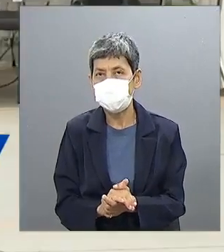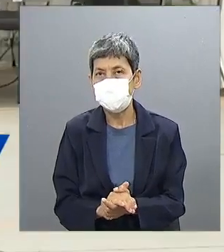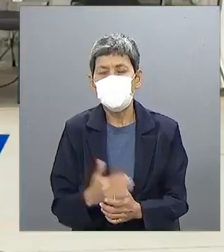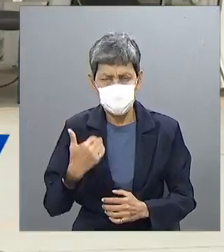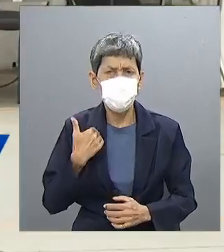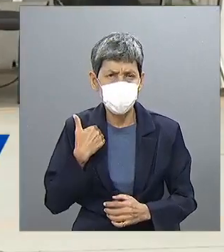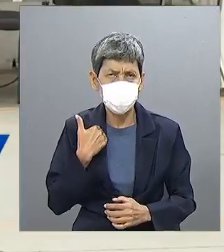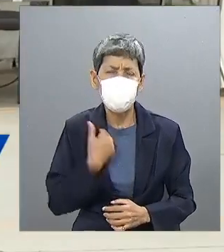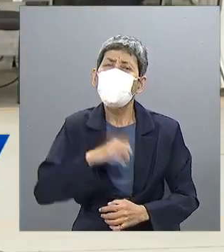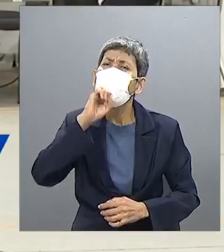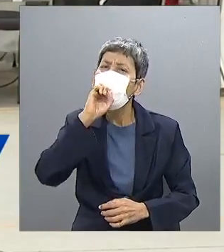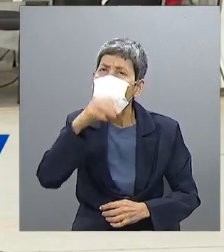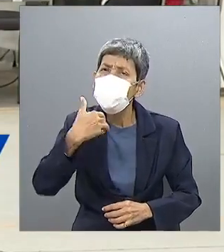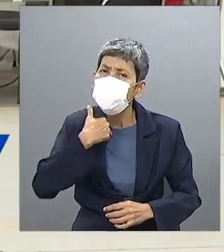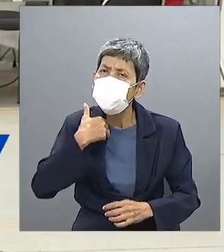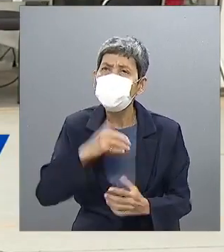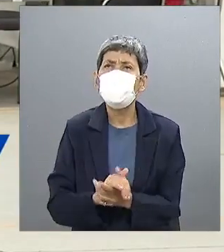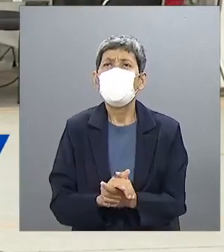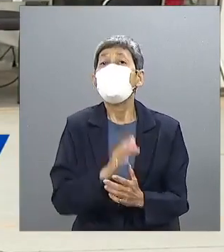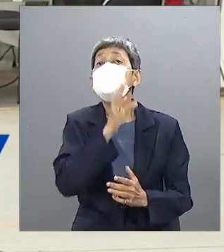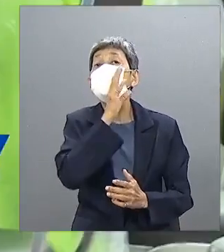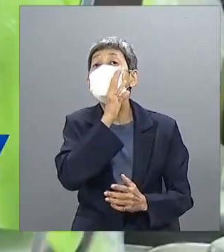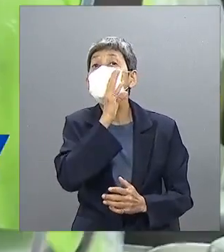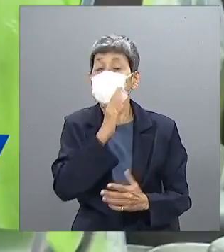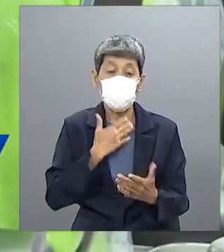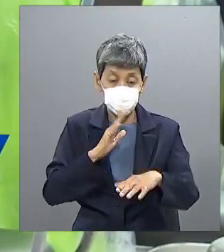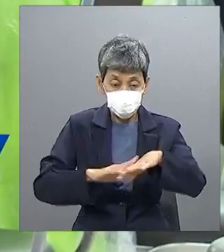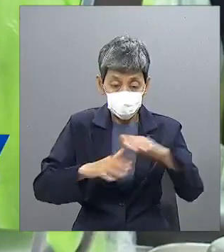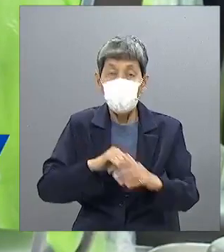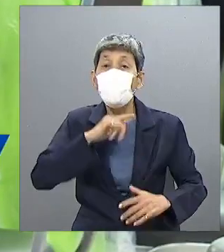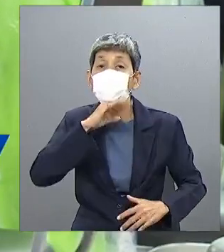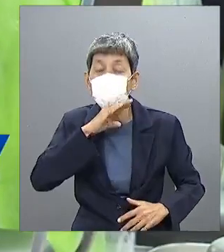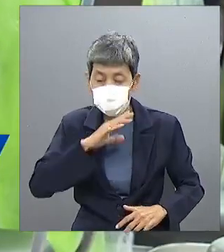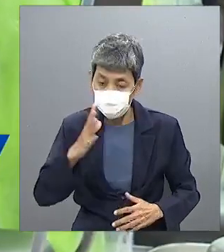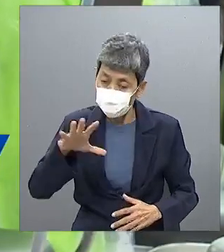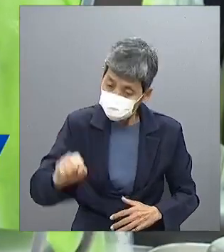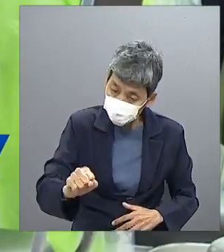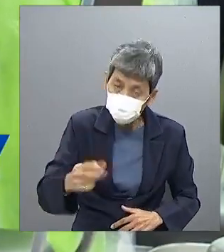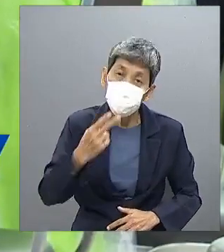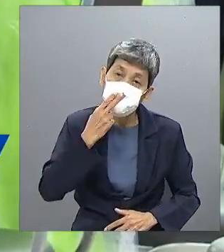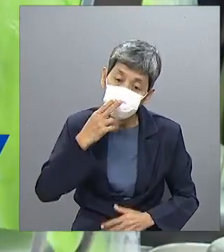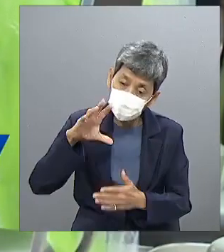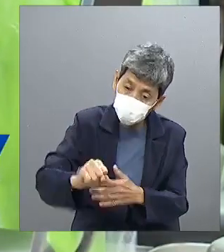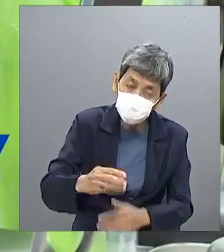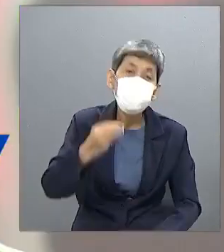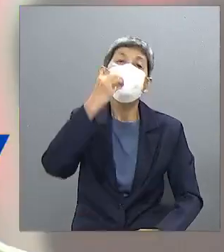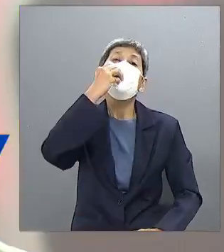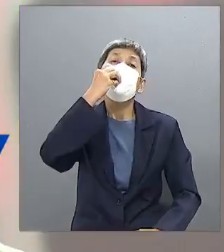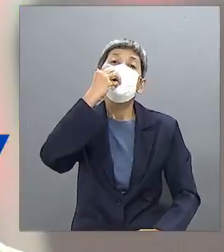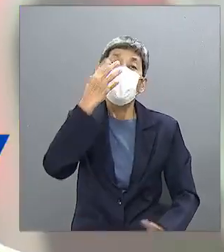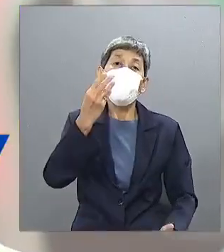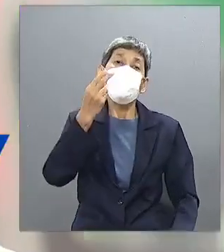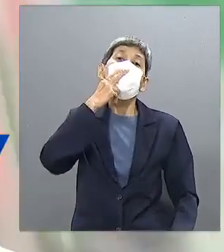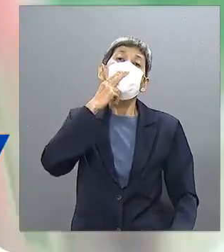กล่าวแล้วตอนต้นล่ะครับว่าถ้าสมมติมือว่าไม่สายเราไปจับบุหรี่นะครับหรือไม่จับพวกริตะพันธุเนี่ยแล้วมาอยู่ใกล้ๆน่ารักเนี่ยครับแล้วก็ปิด